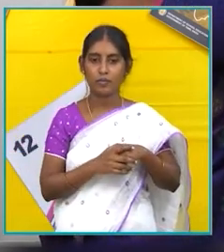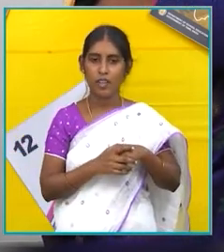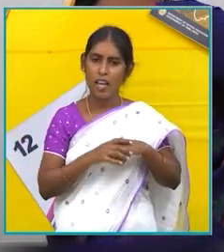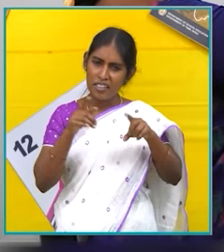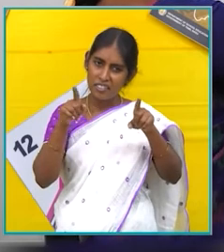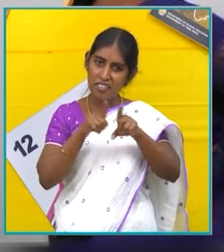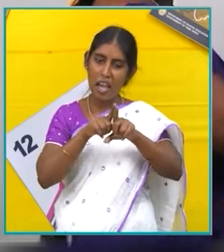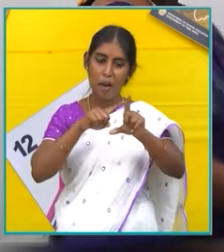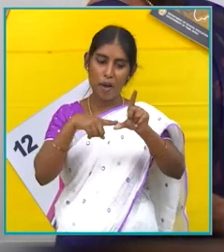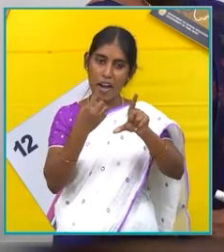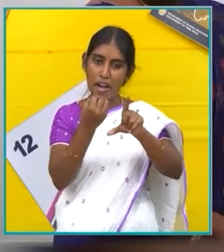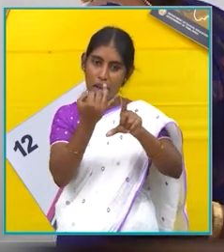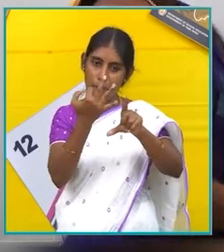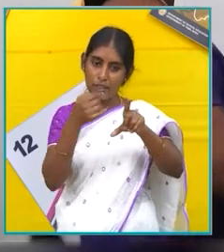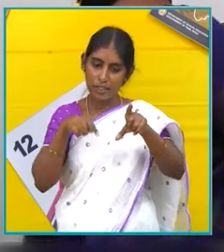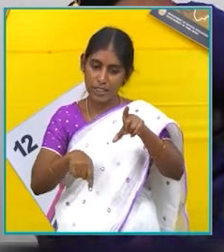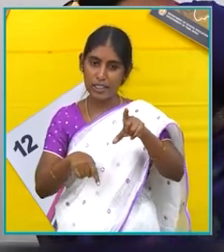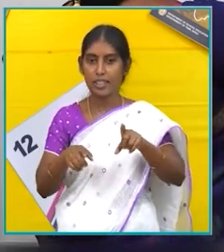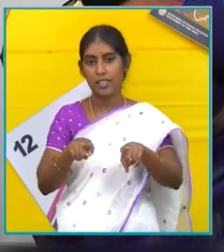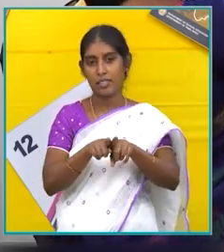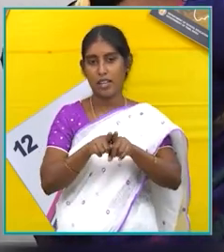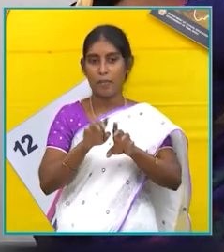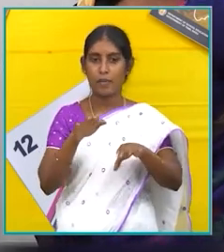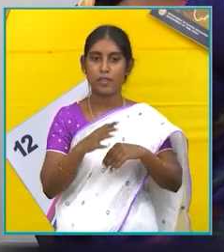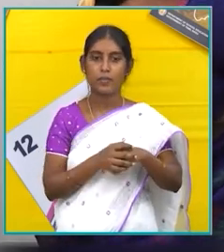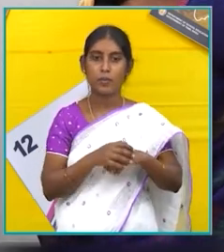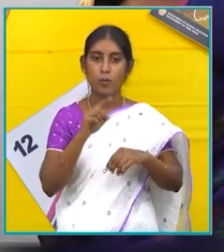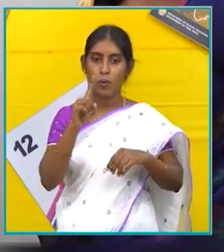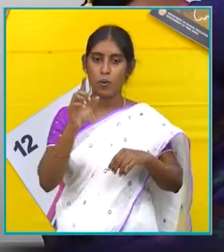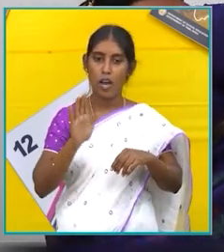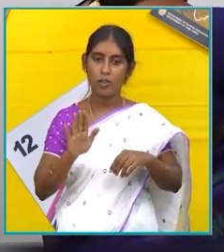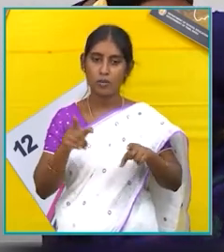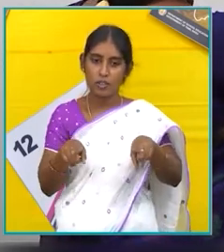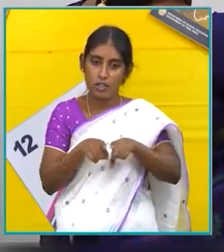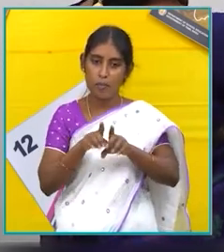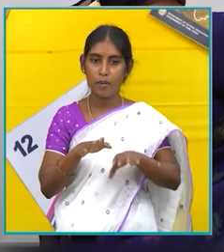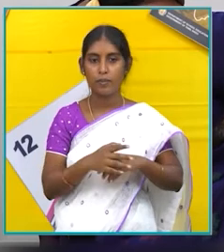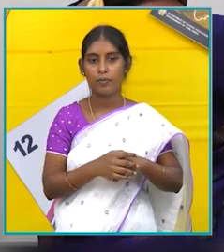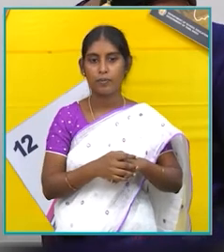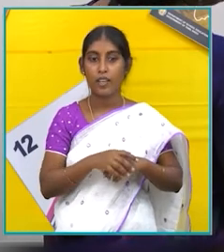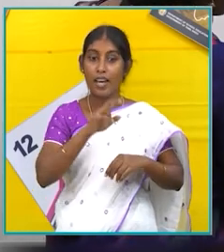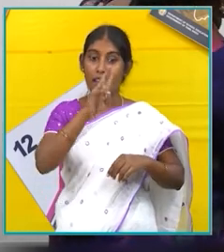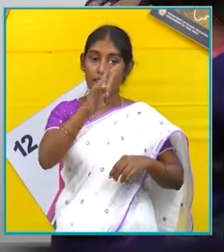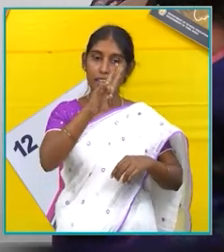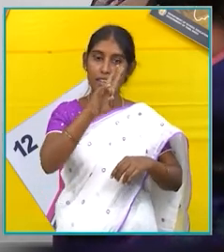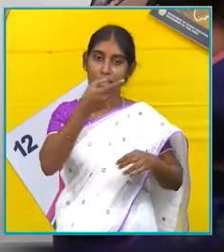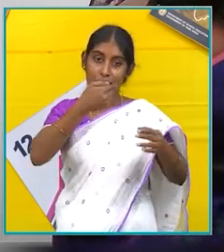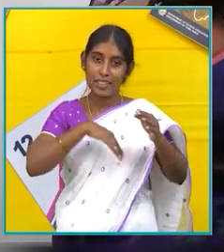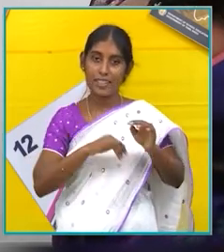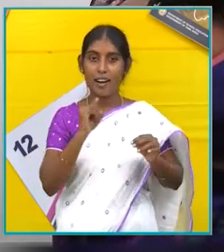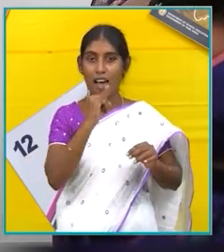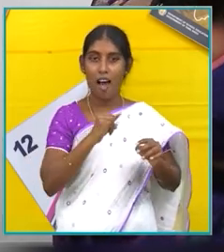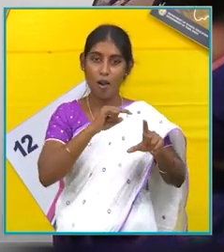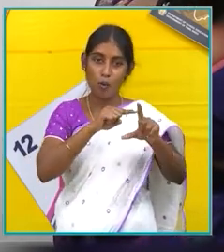டிகிரி இருக்கோ அதே அளவு தான் இங்கேயும் இருக்கும். அதே மாதிரி அடுத்தது இங்கே என்ன இருக்குது? 2. இந்த எக்ஸில் இங்கே என்ன இருக்குது? 6.